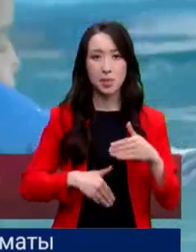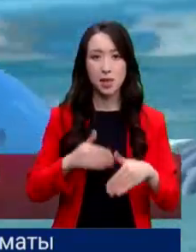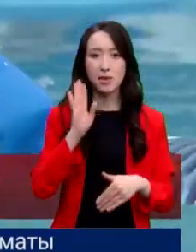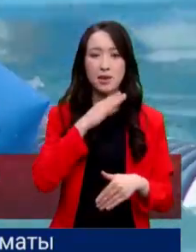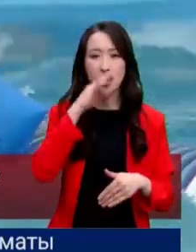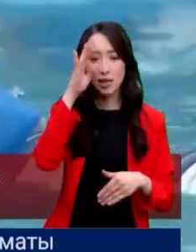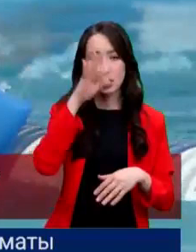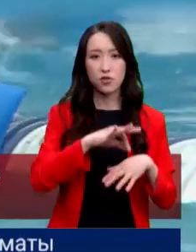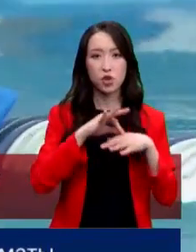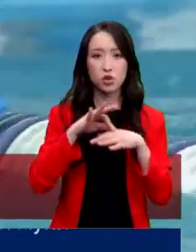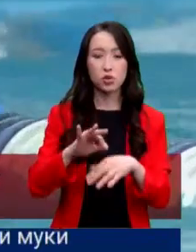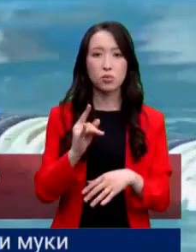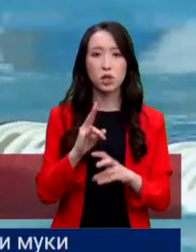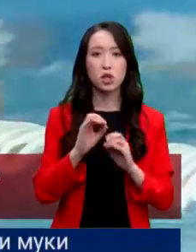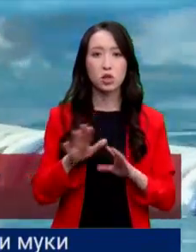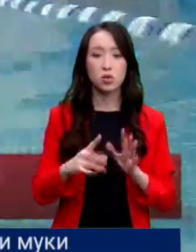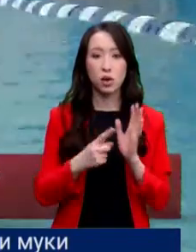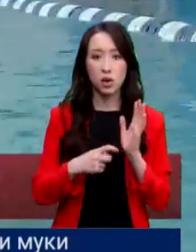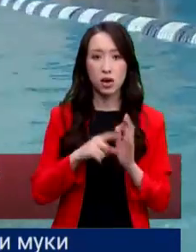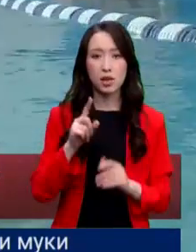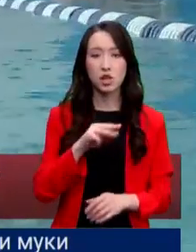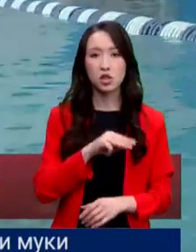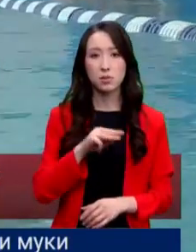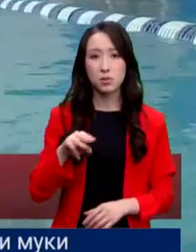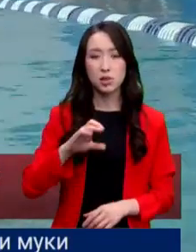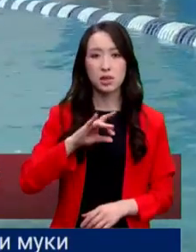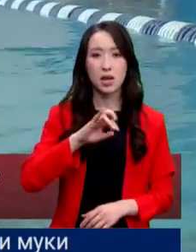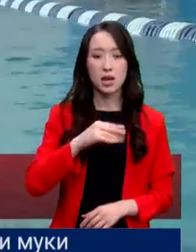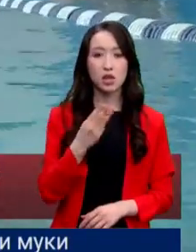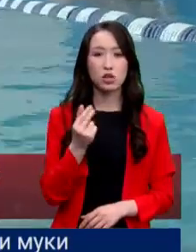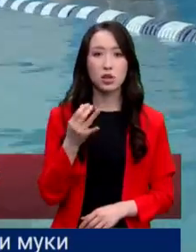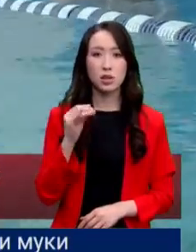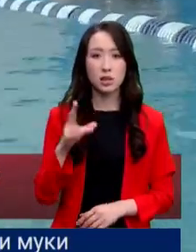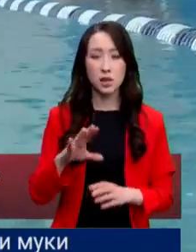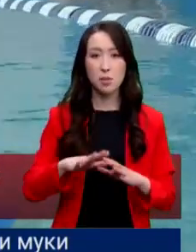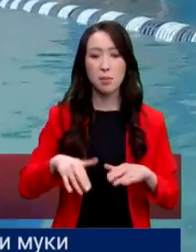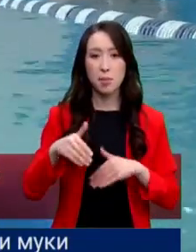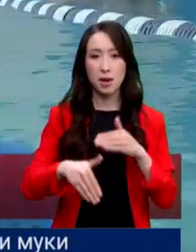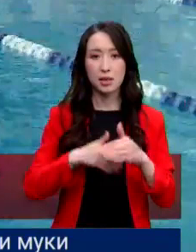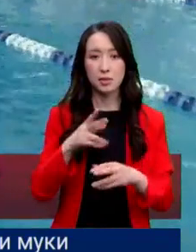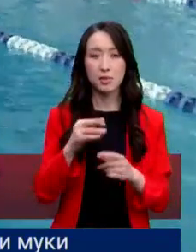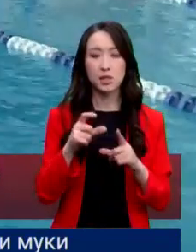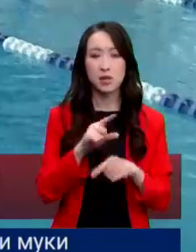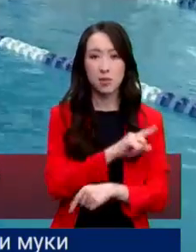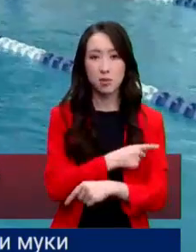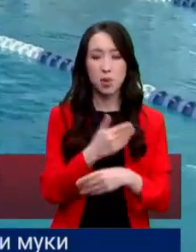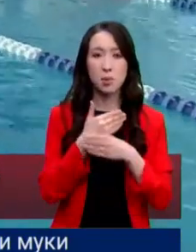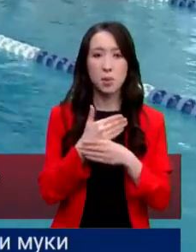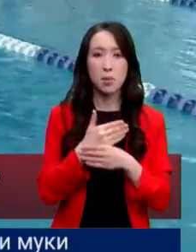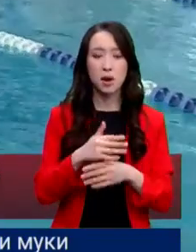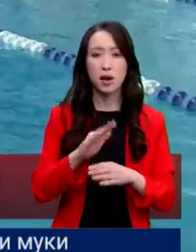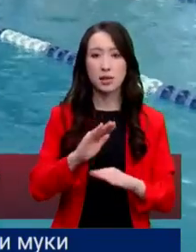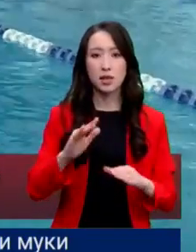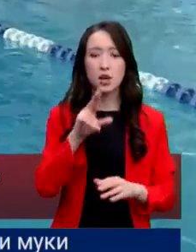родители везут малышей не только с Караганды. Здесь и Темиртау, и Сарань, и Шахтинск. Бассейн, по словам медиков, помогает ребятам в улучшении